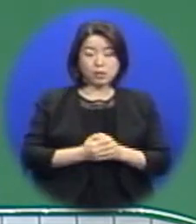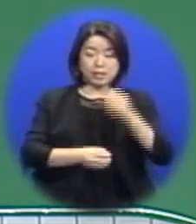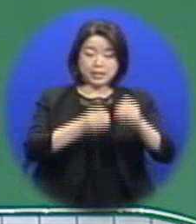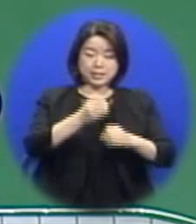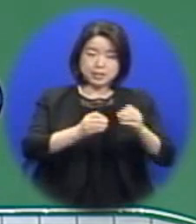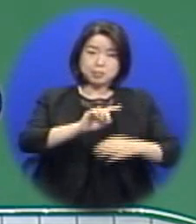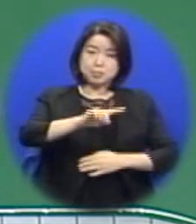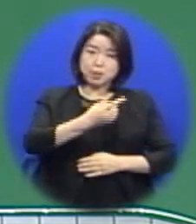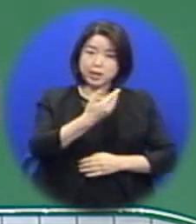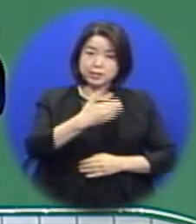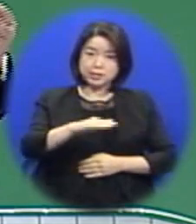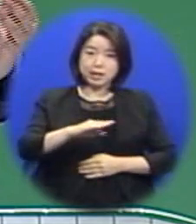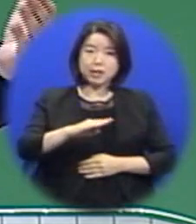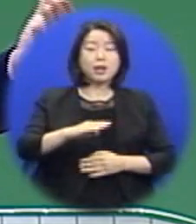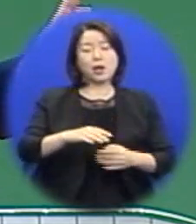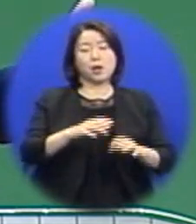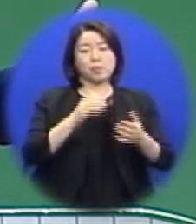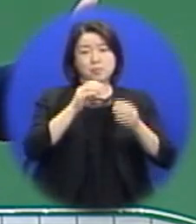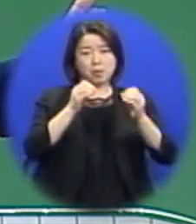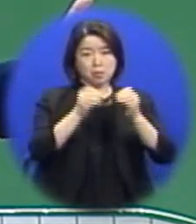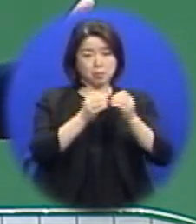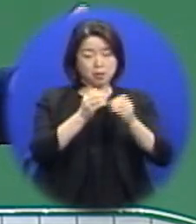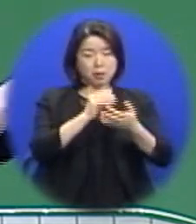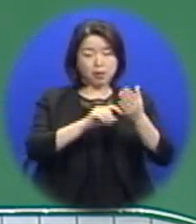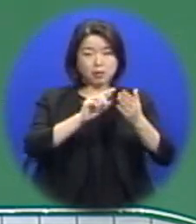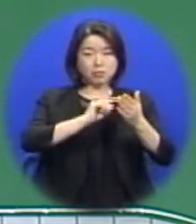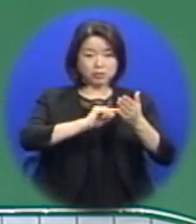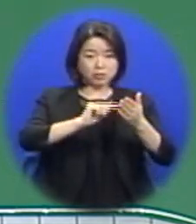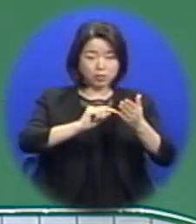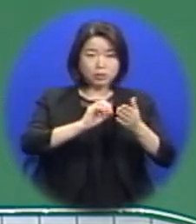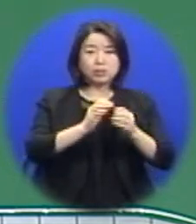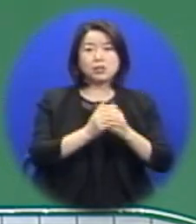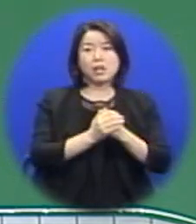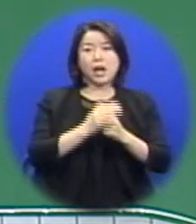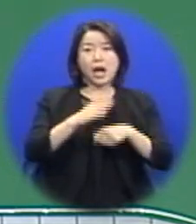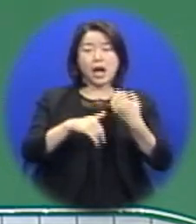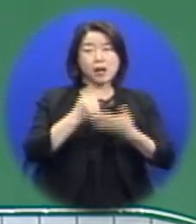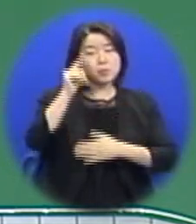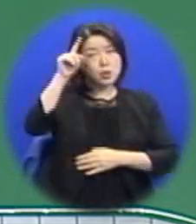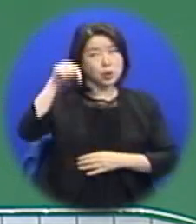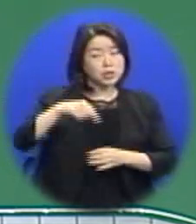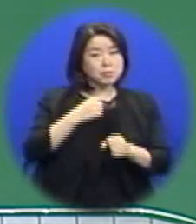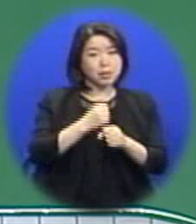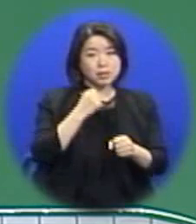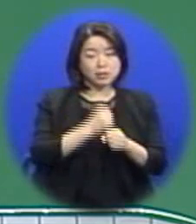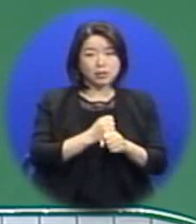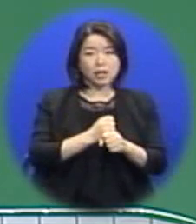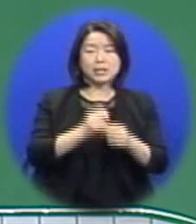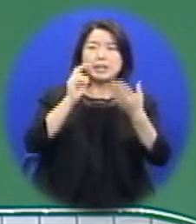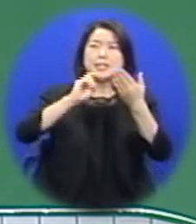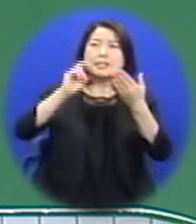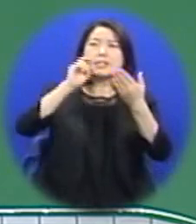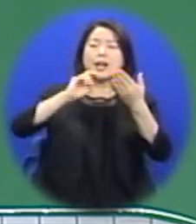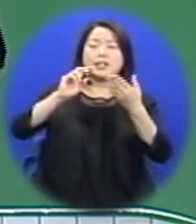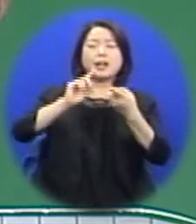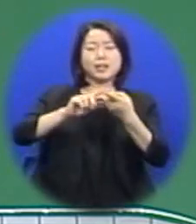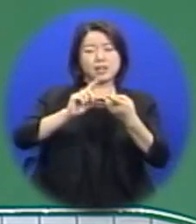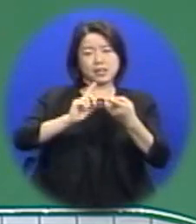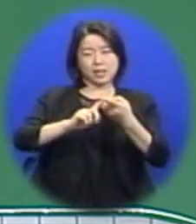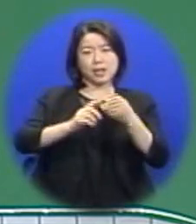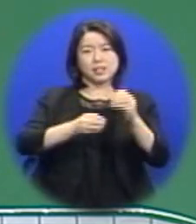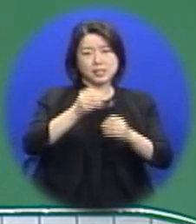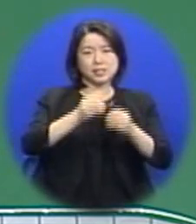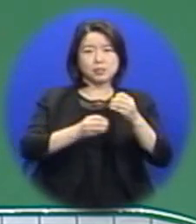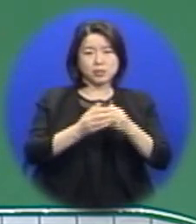104편은 하나님이 천지를 지으신 하나님에 대한 찬양의 시입니다. 하나님이 온 세상을